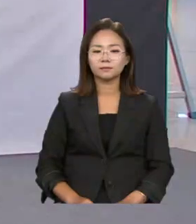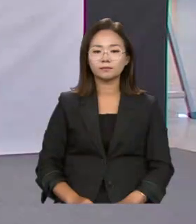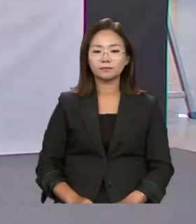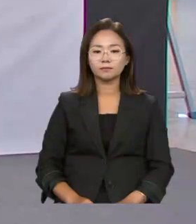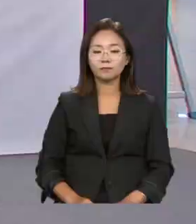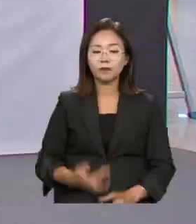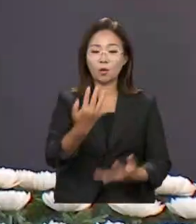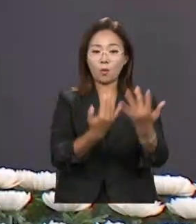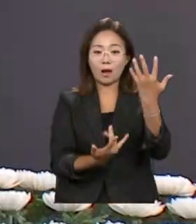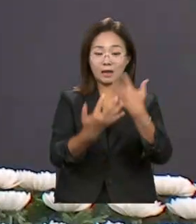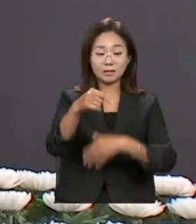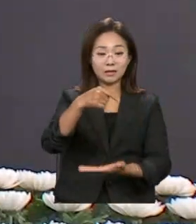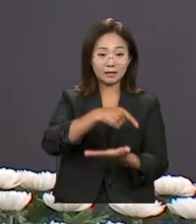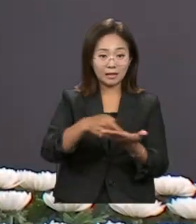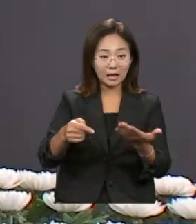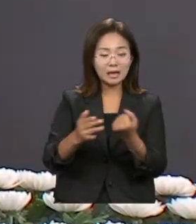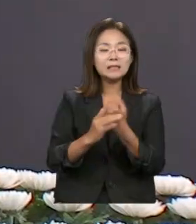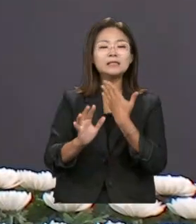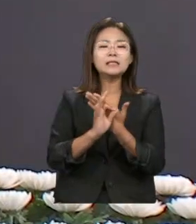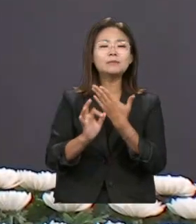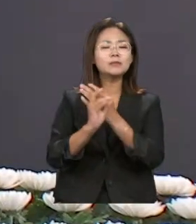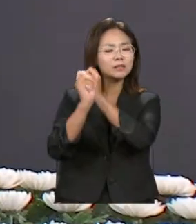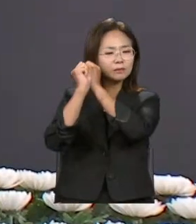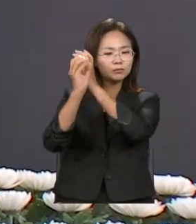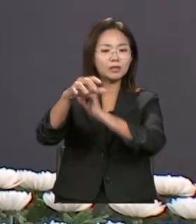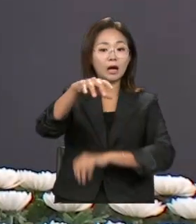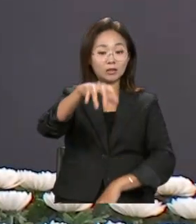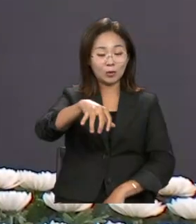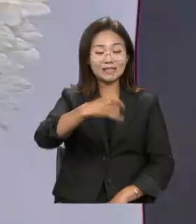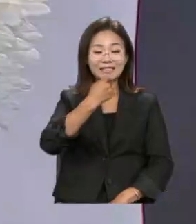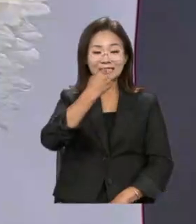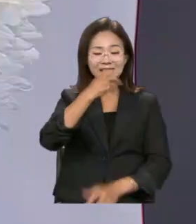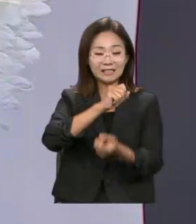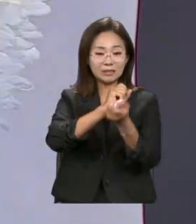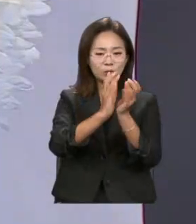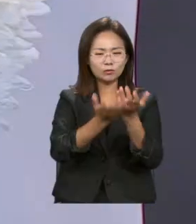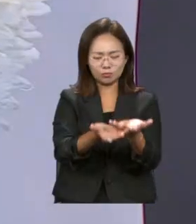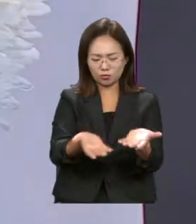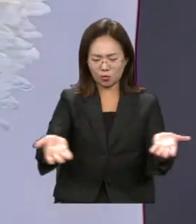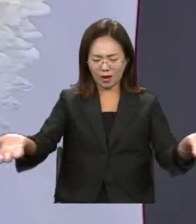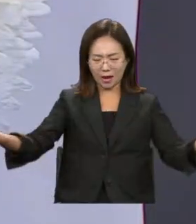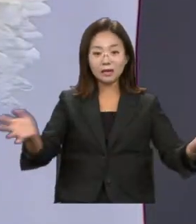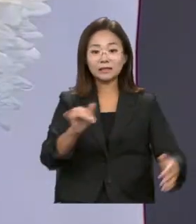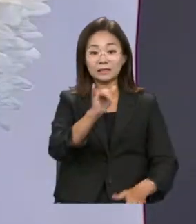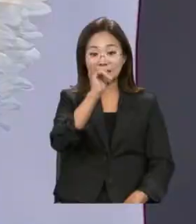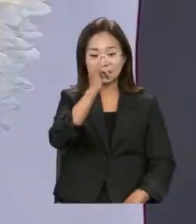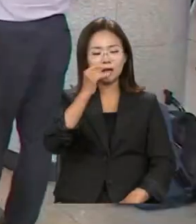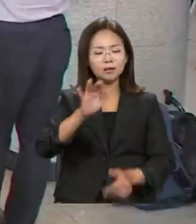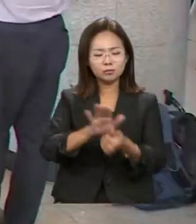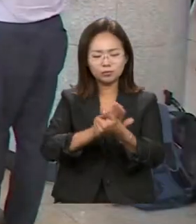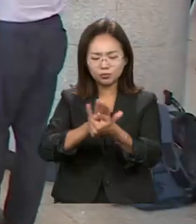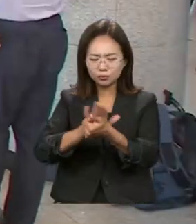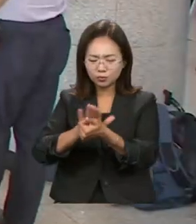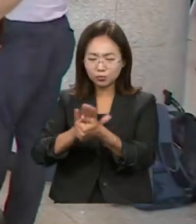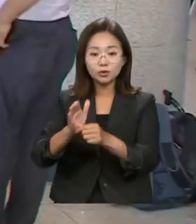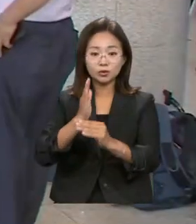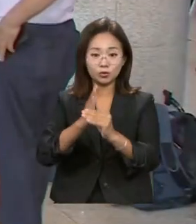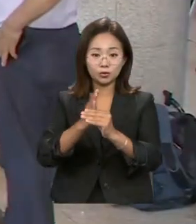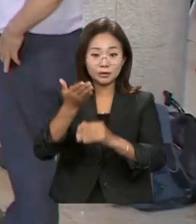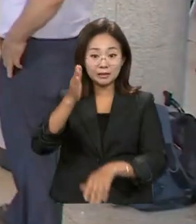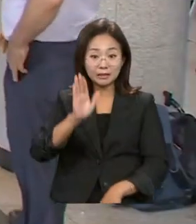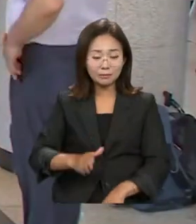화성 화재 참사 희생자 임시분향소에 흰 국화가 빼곡히 쌓여 있습니다. 애도의 발길이 끊임없이